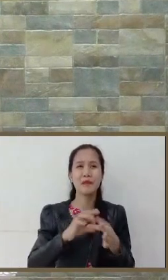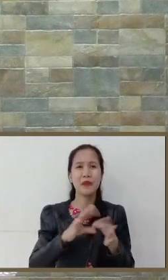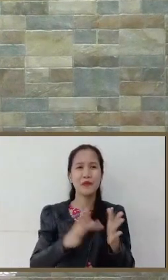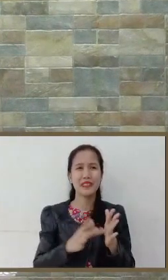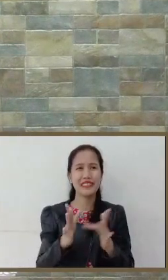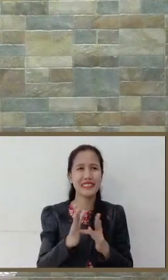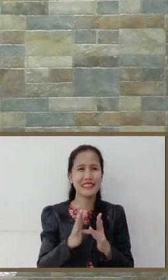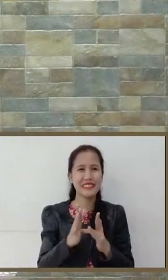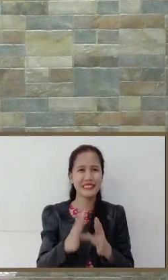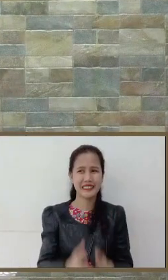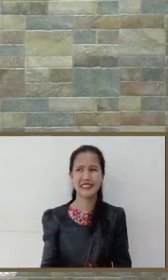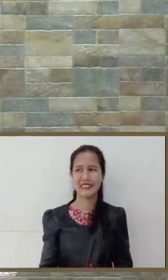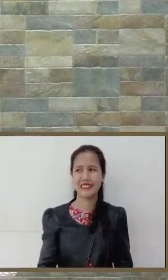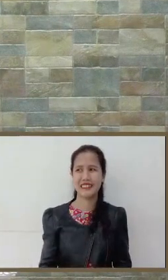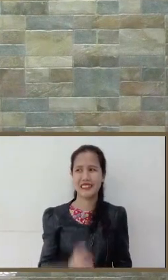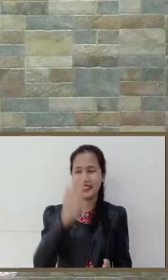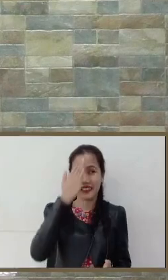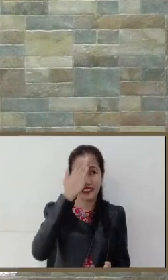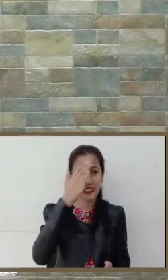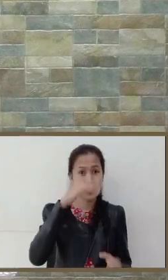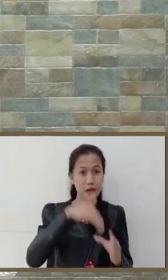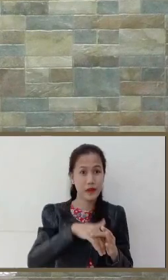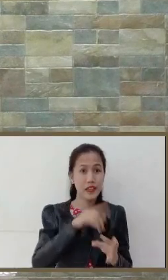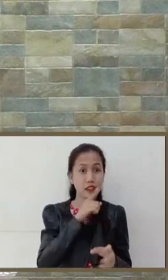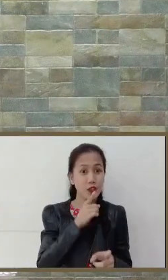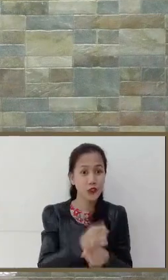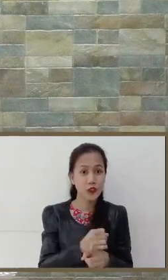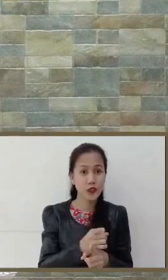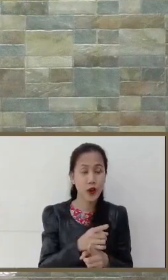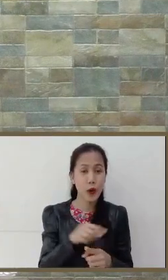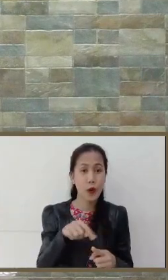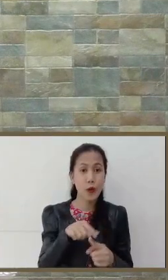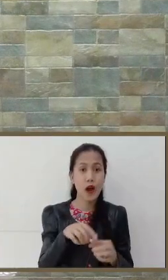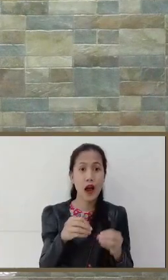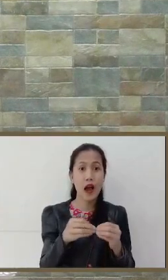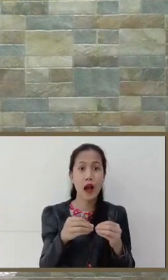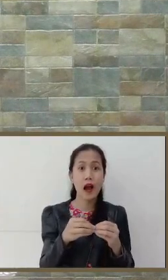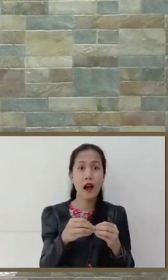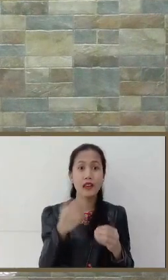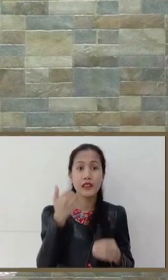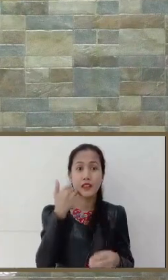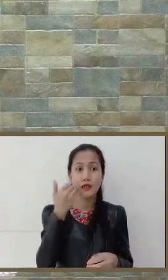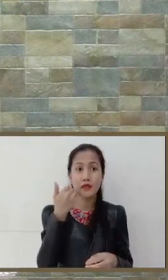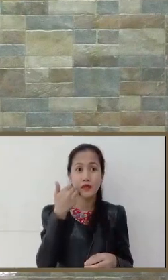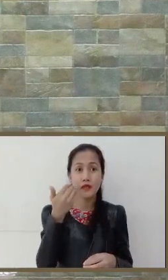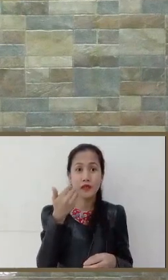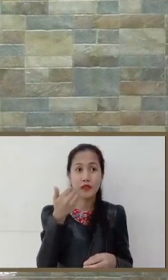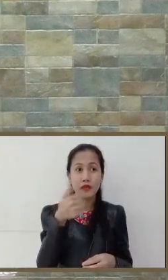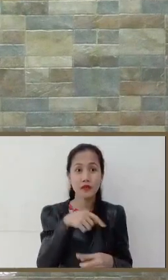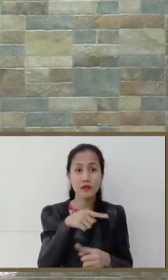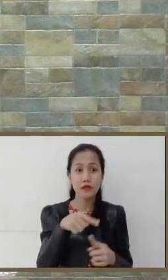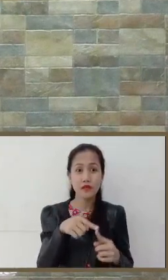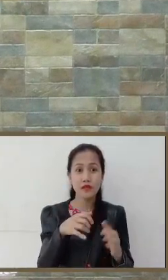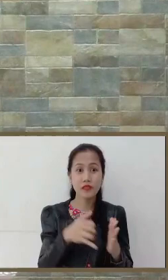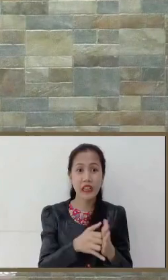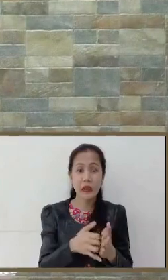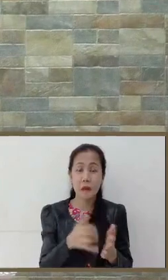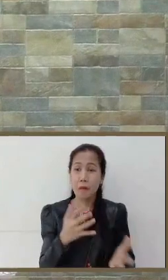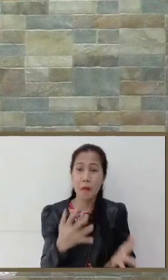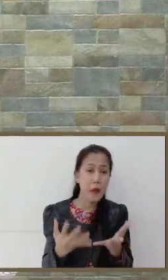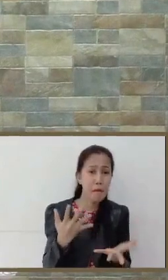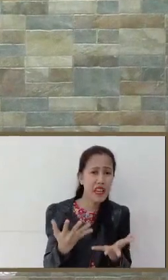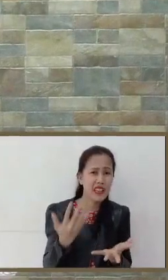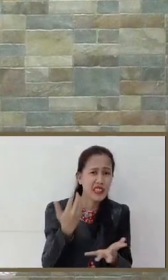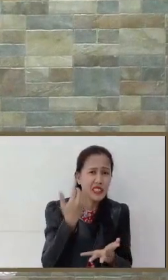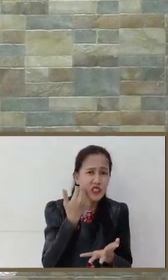masayang mapahiya. Alam niyo po, sa totoo lang, sa isang Kristiyano, pag habang napapahiya po siya, habang siya po ay binababa, basta sa pangalan ng Panginoon sa Kristo, lalo